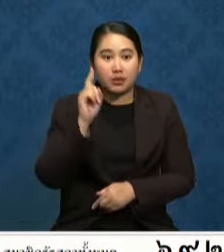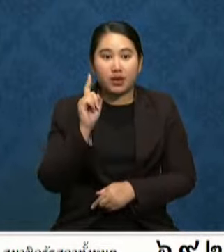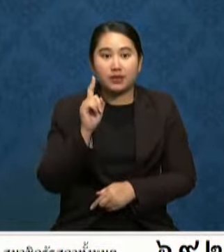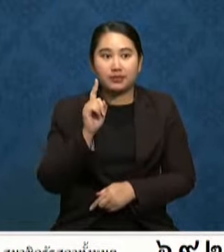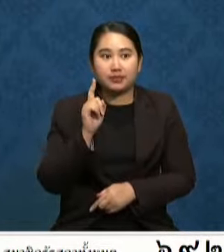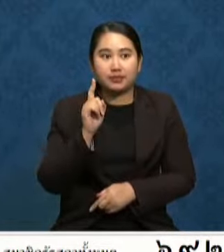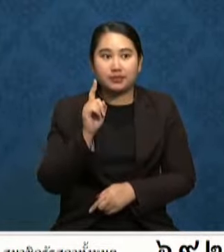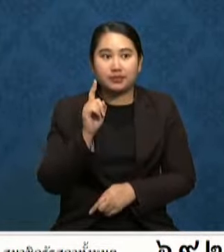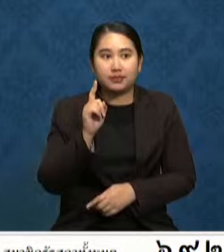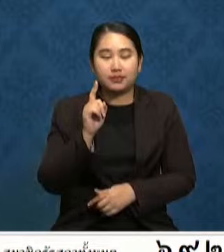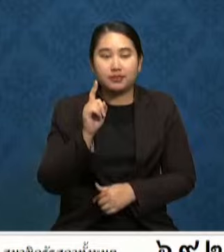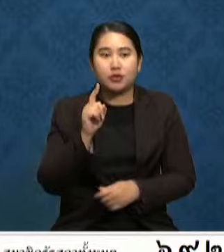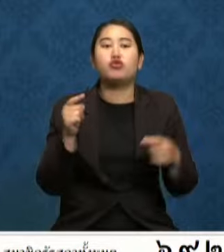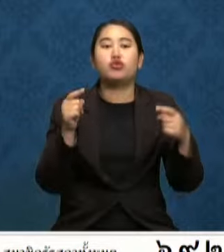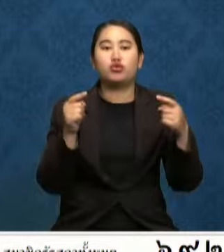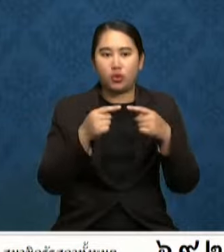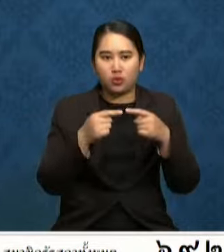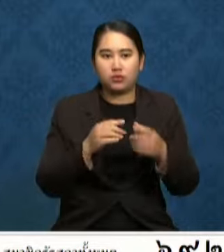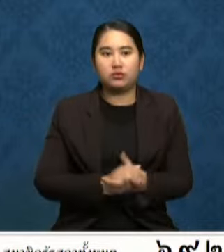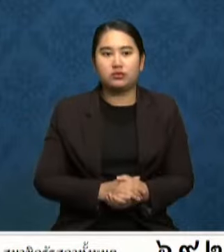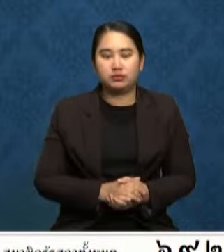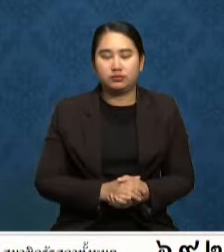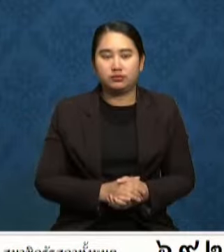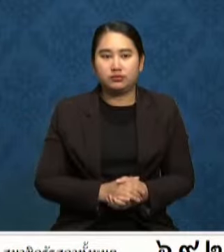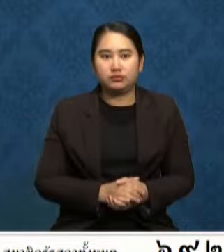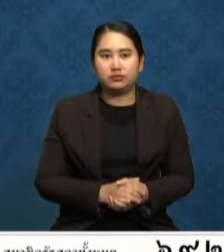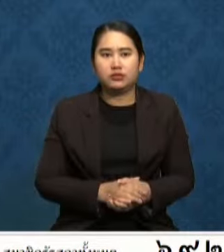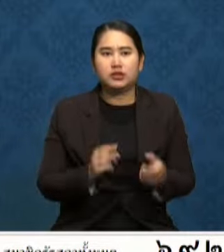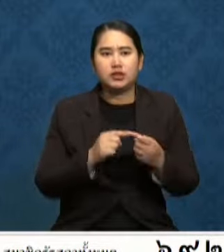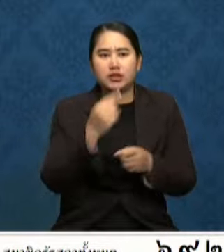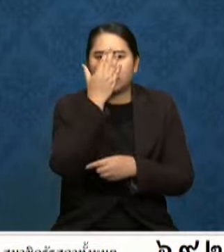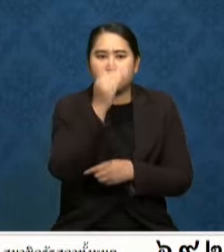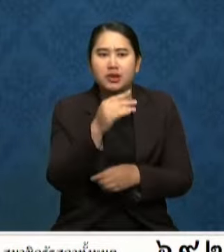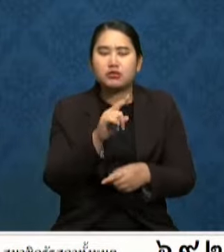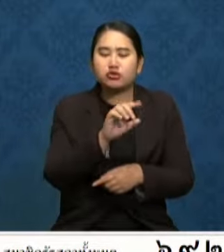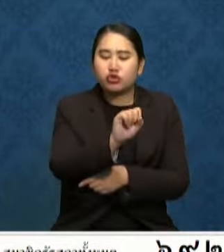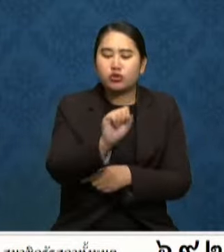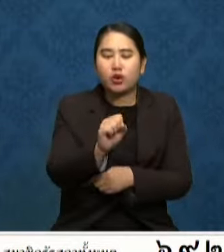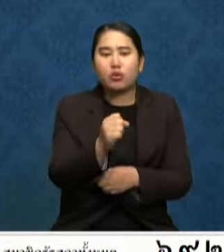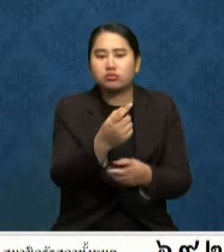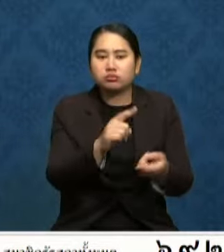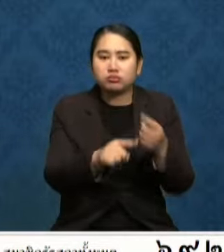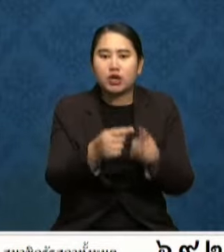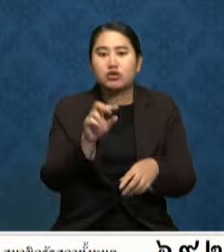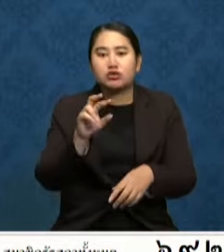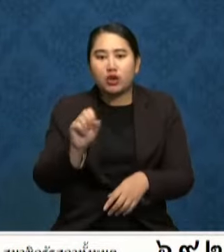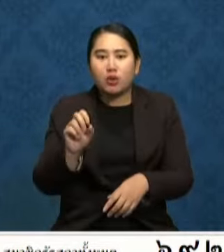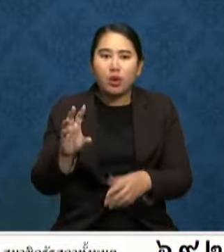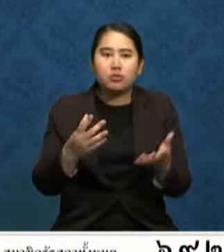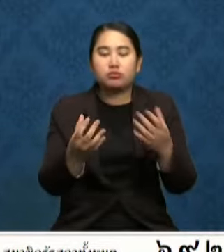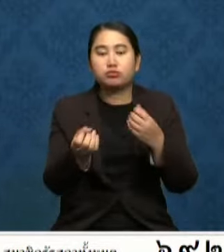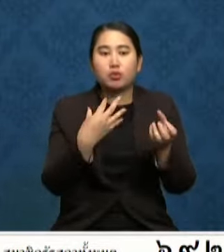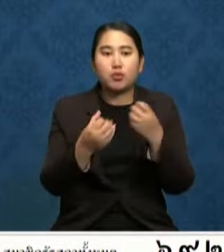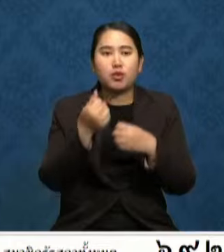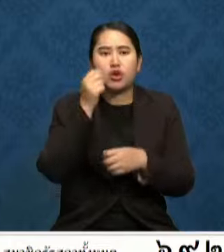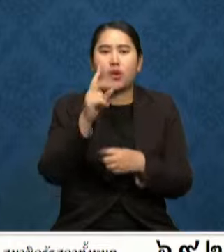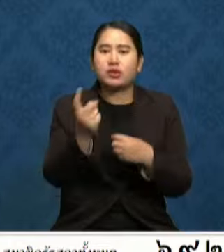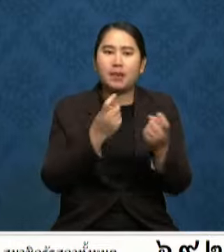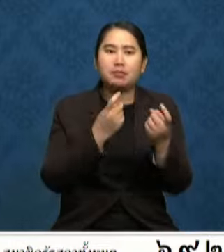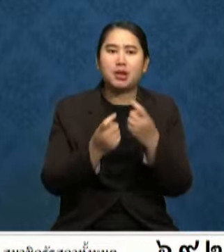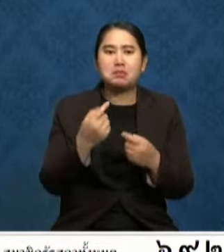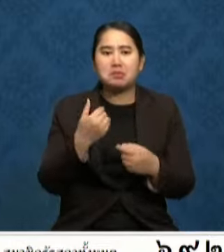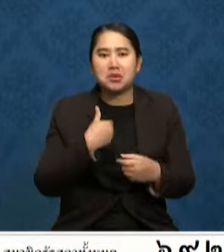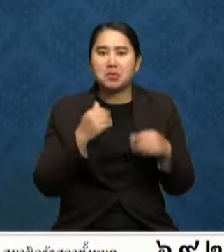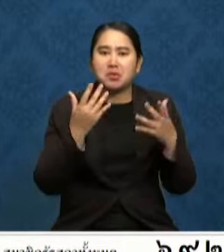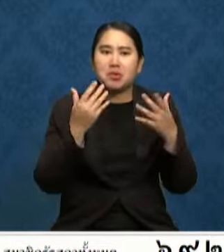ตรง แต่ทำไมเพื่อนสมาชิวันนี้ถ้าฟังด ๆ 2 วนเนี่ยถามจวาตรงนั้น